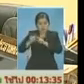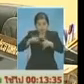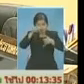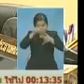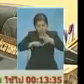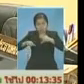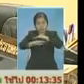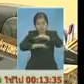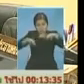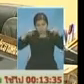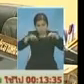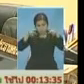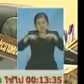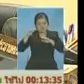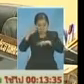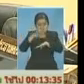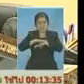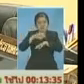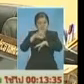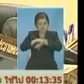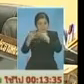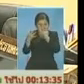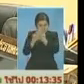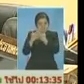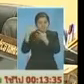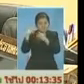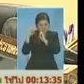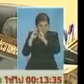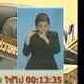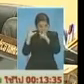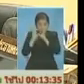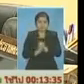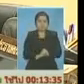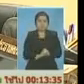มีคนเข้าคุกชัดเจนแต่ผมปลอดภัยเพราะผม